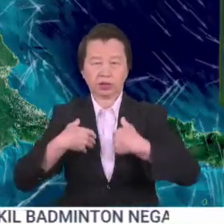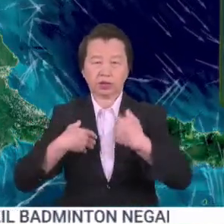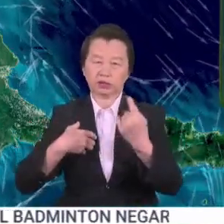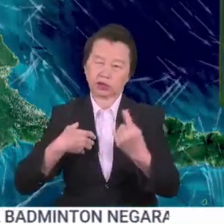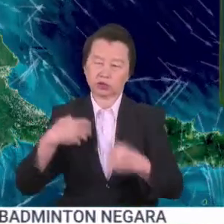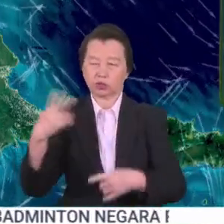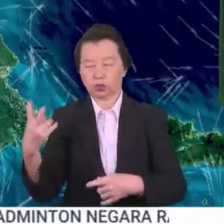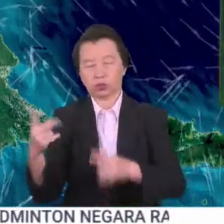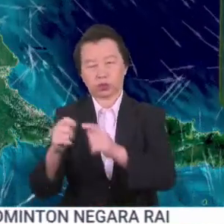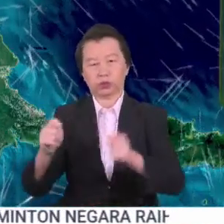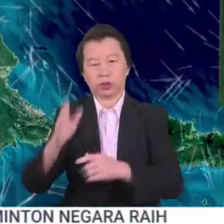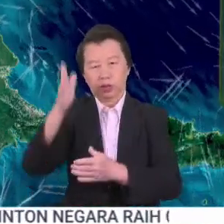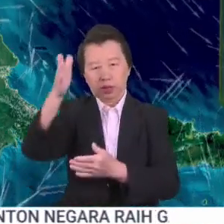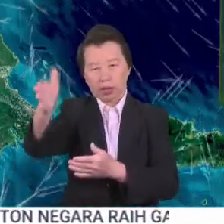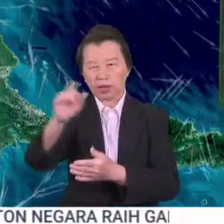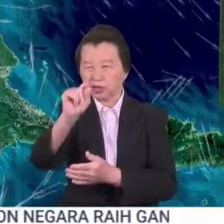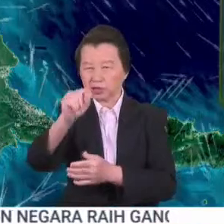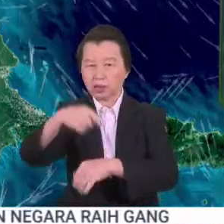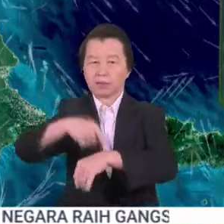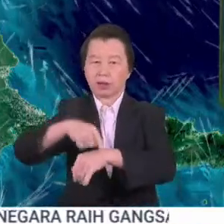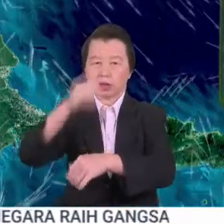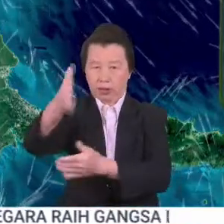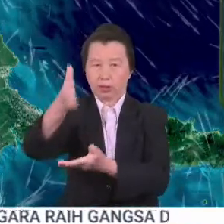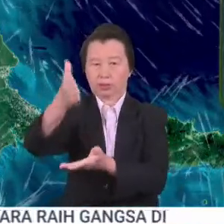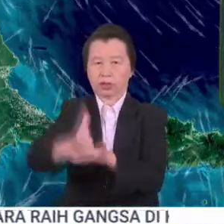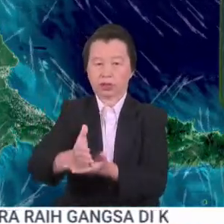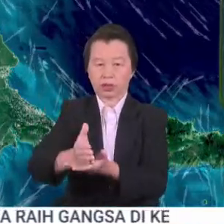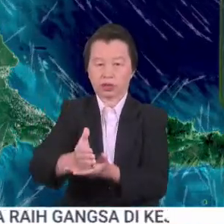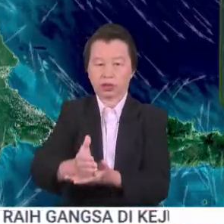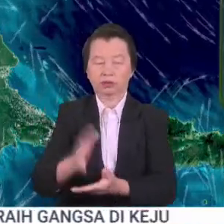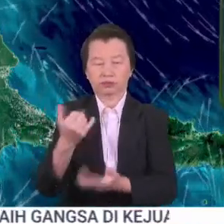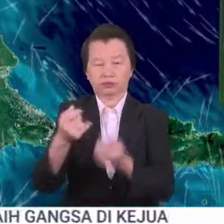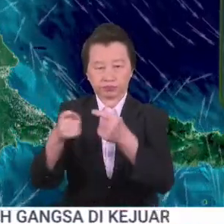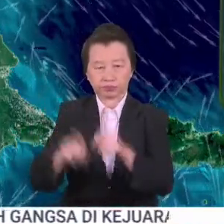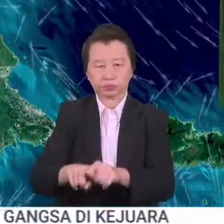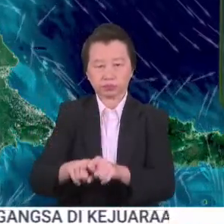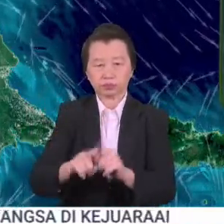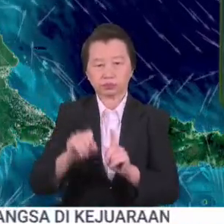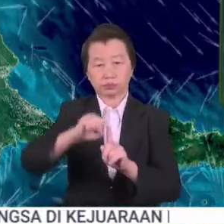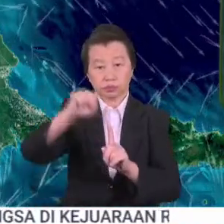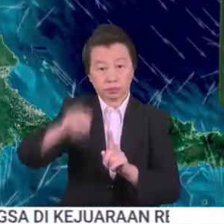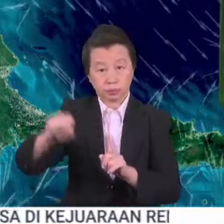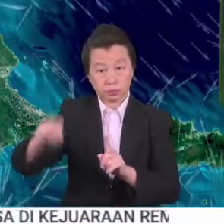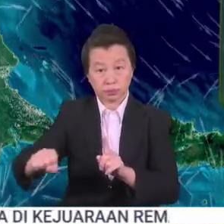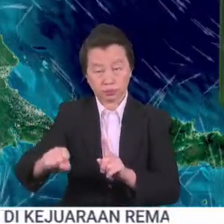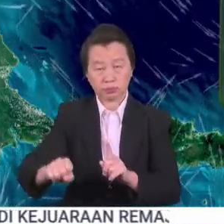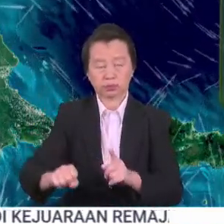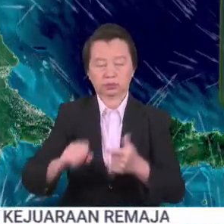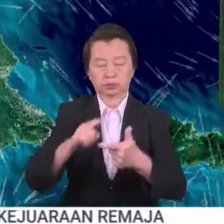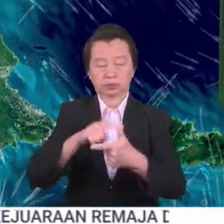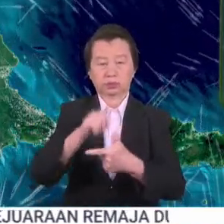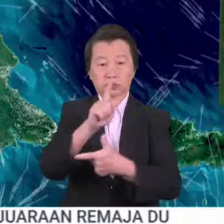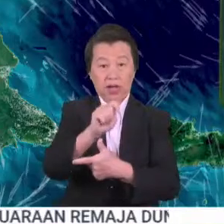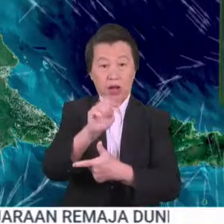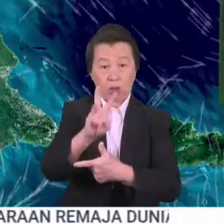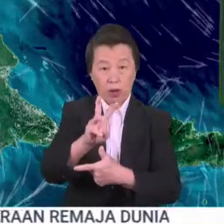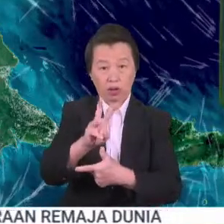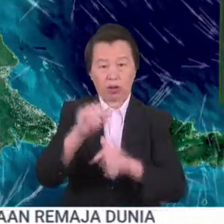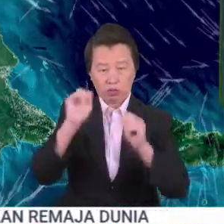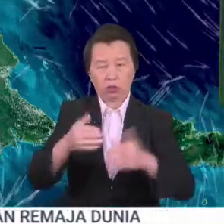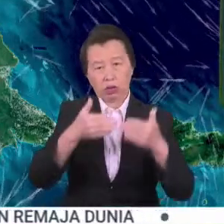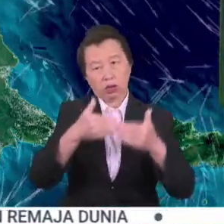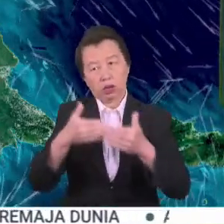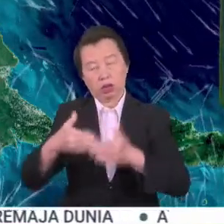kita jangkakan ianya akan berangsur sedikit masa lagi hujan yang berlaku di bahagian Sandakan dan juga Tawau seperti apa yang saya katakan tadi boleh